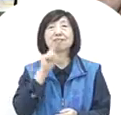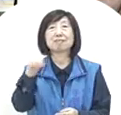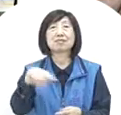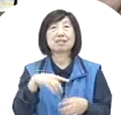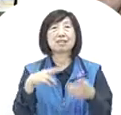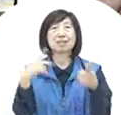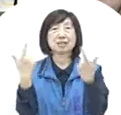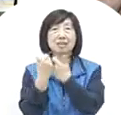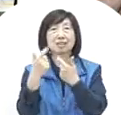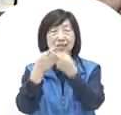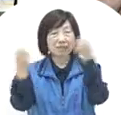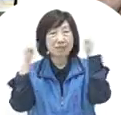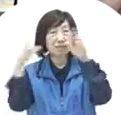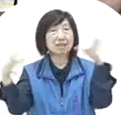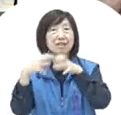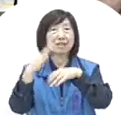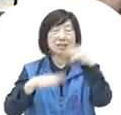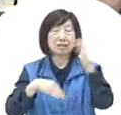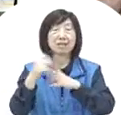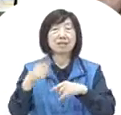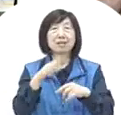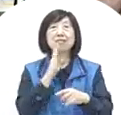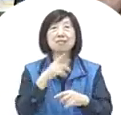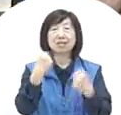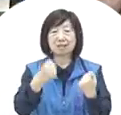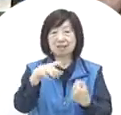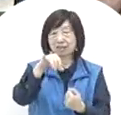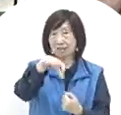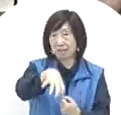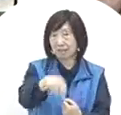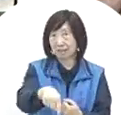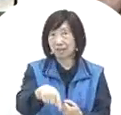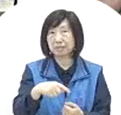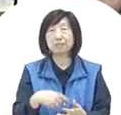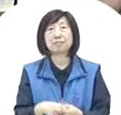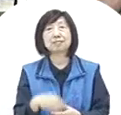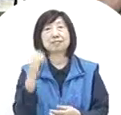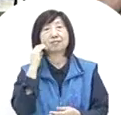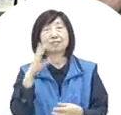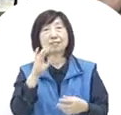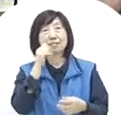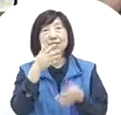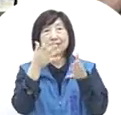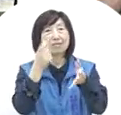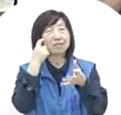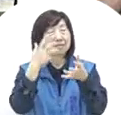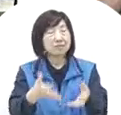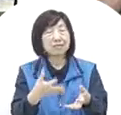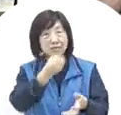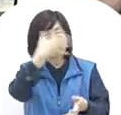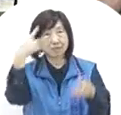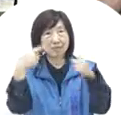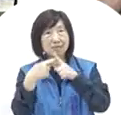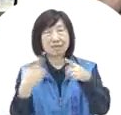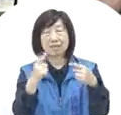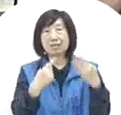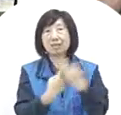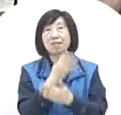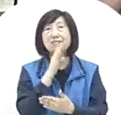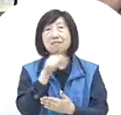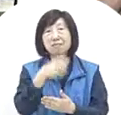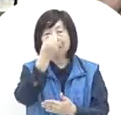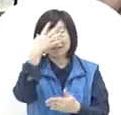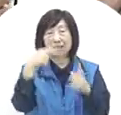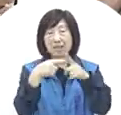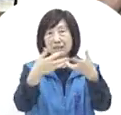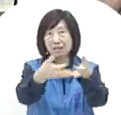起做。那么现在目前呢，那在地的部分呢，就当然没有特别重视青年人， 好， 但是当然不只是不只是青